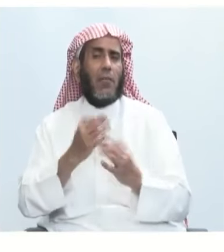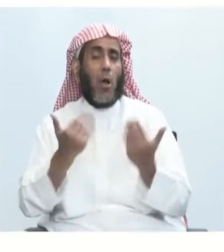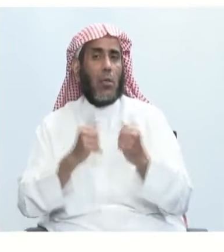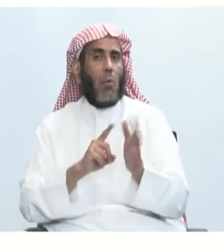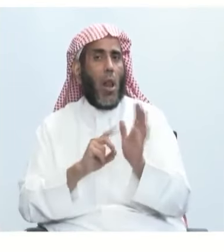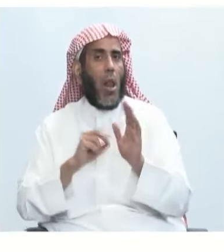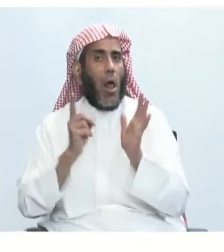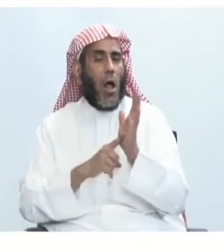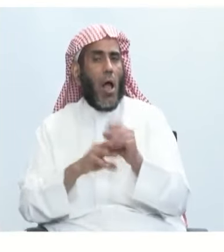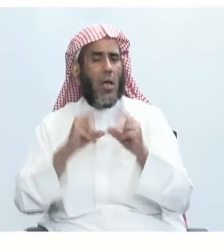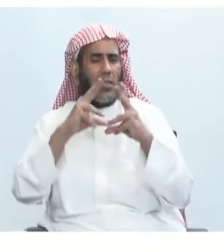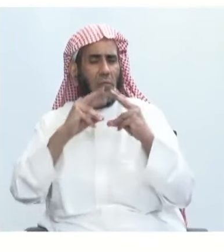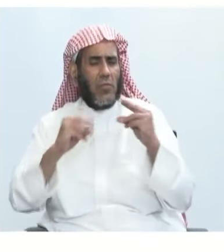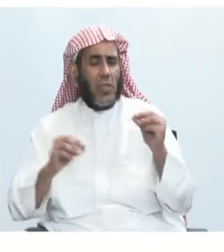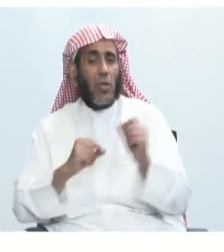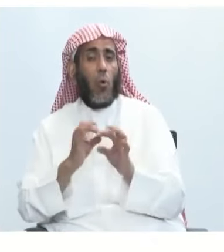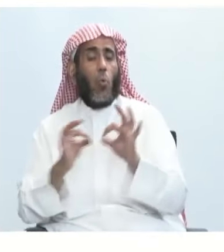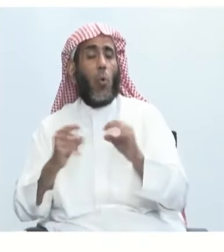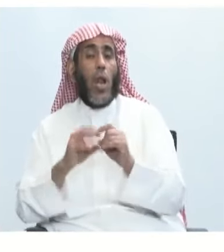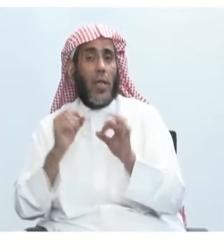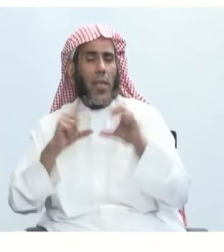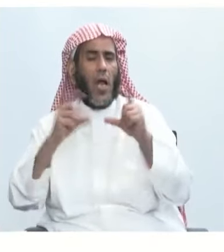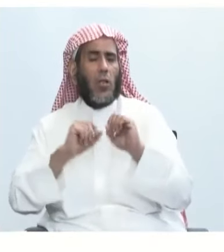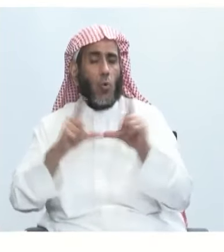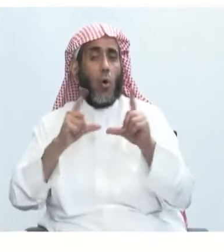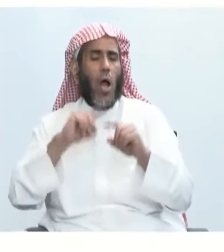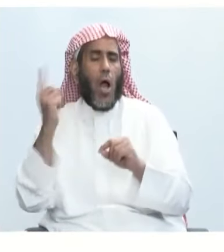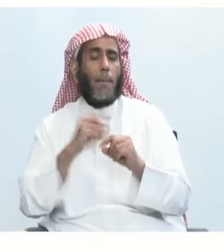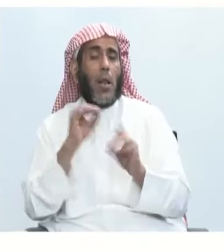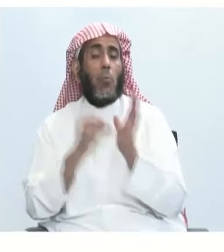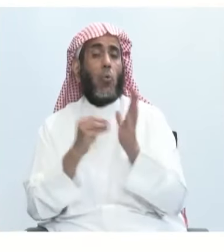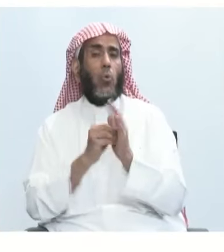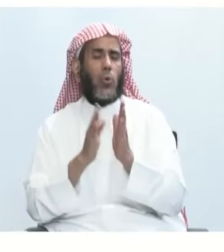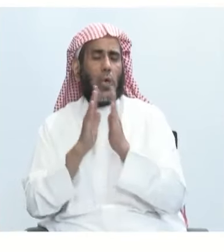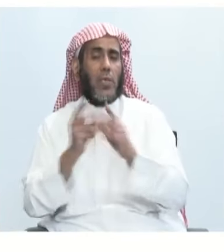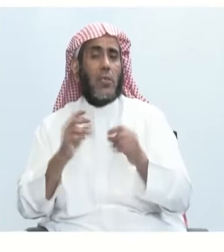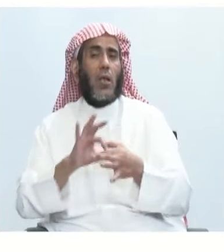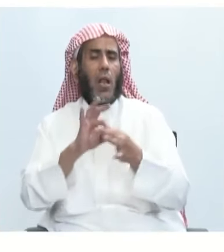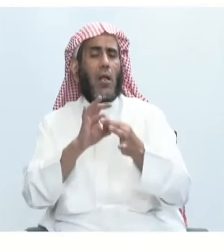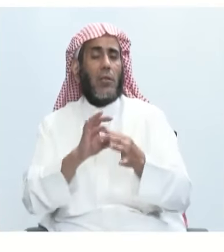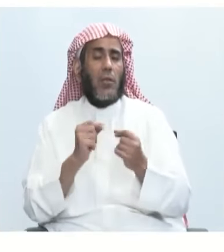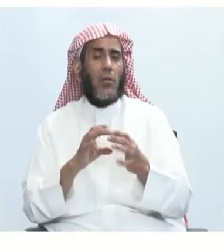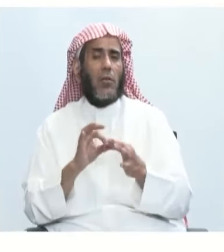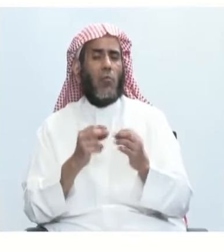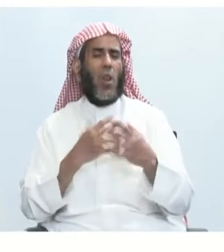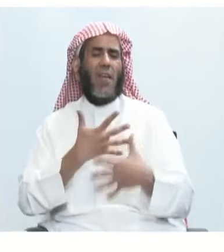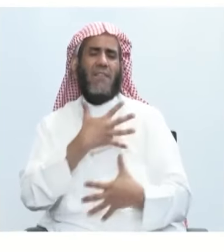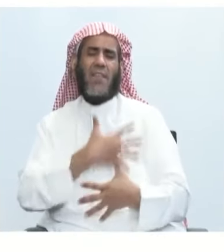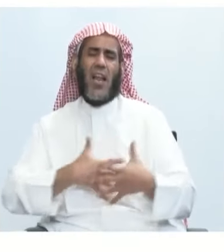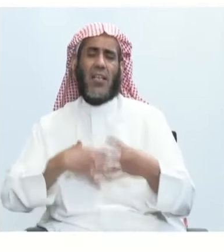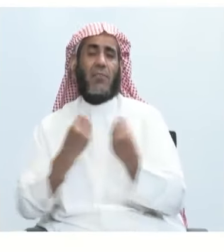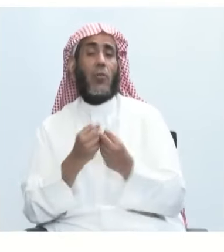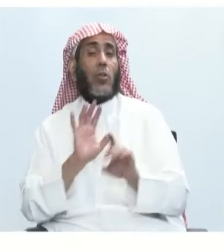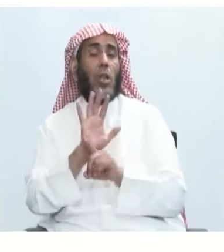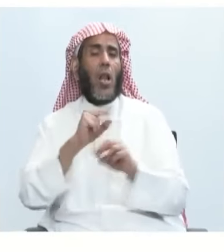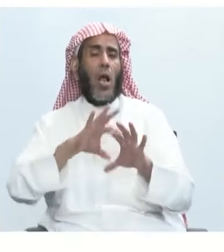الحقائق التفصيليه والادله اعطي صوره عامه للموضوع ركز على العلاقات والانفعالات العاطفيه اعرض